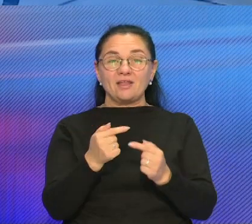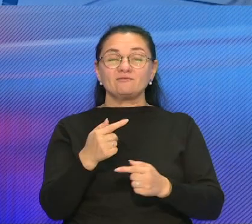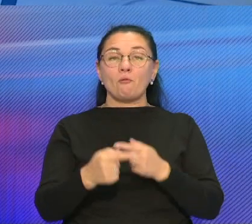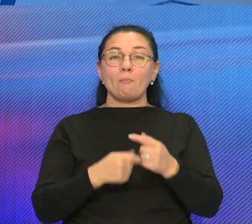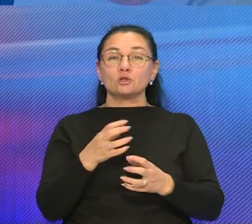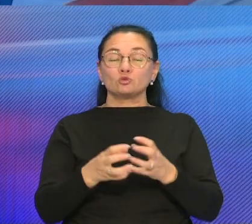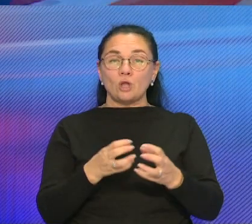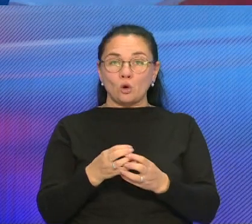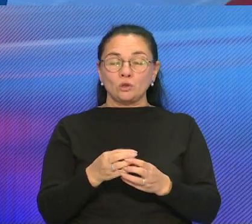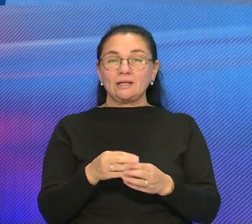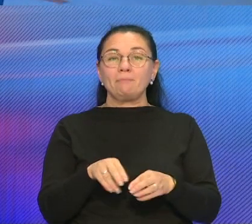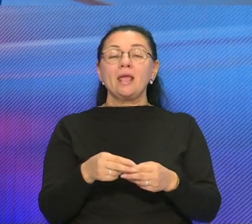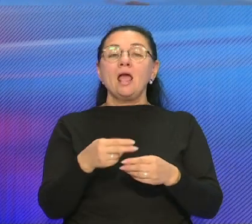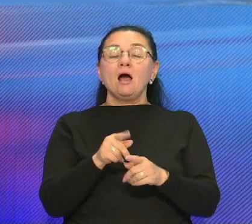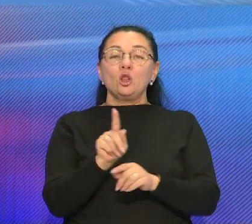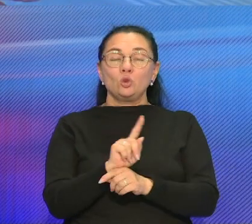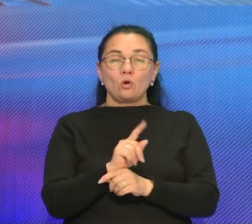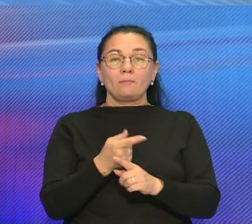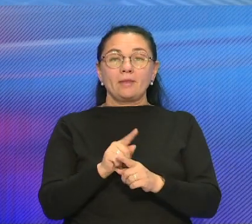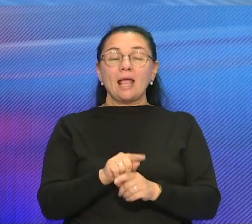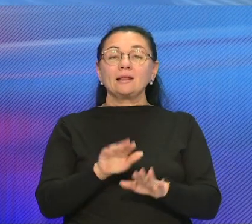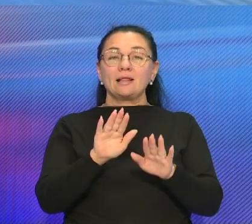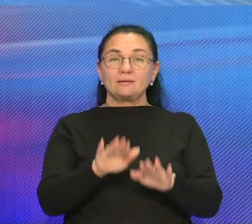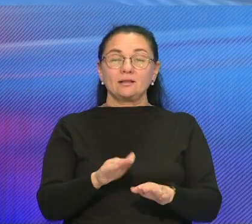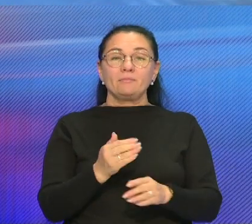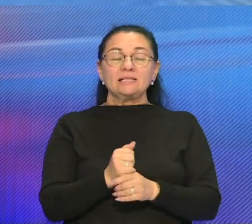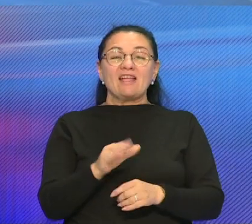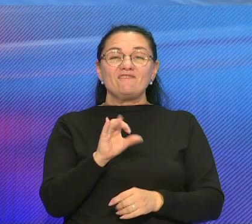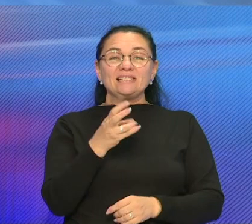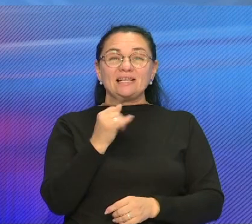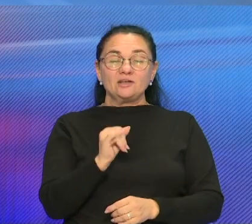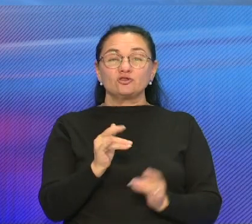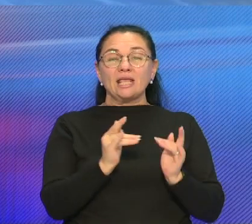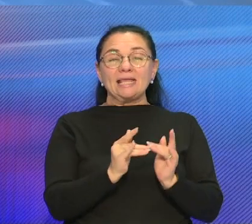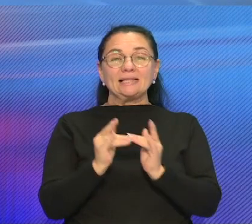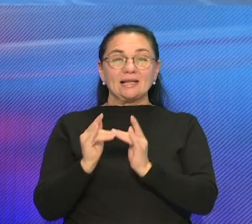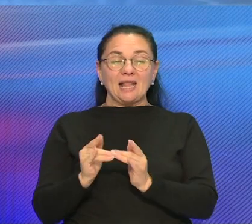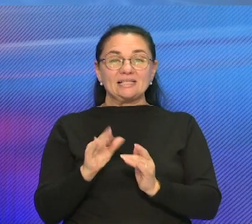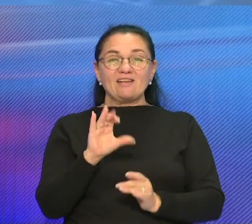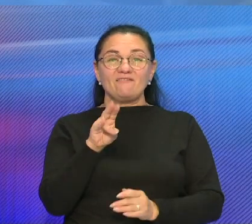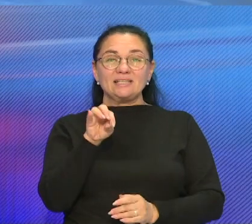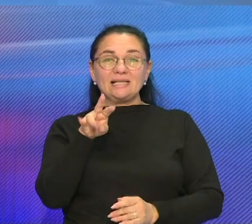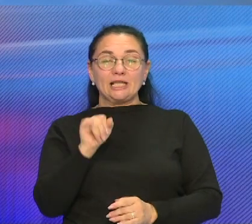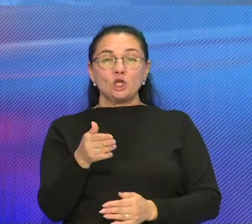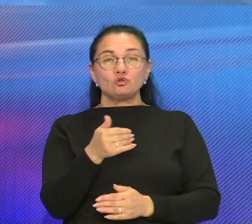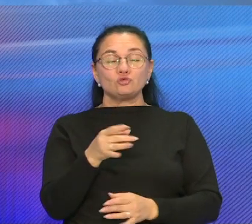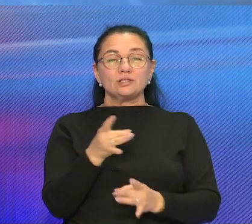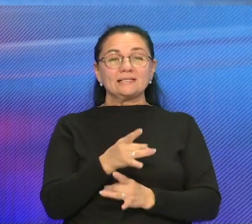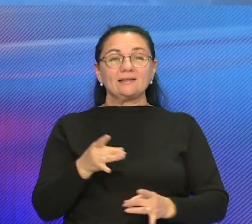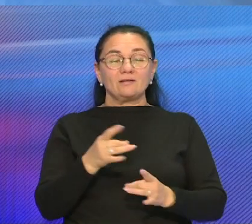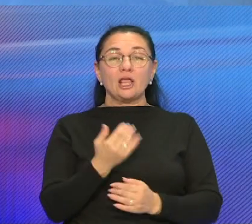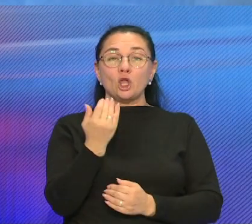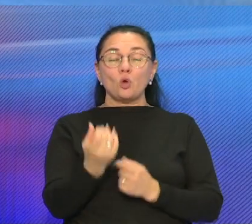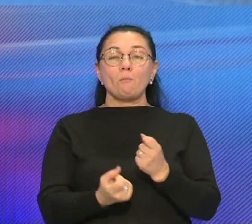параметрами, разместилась в Василишковском детском социальном пансионате Васильки из Чучинского района. Ее